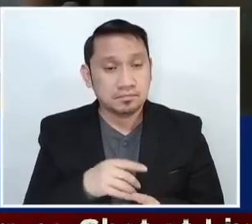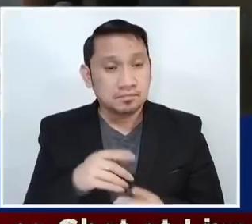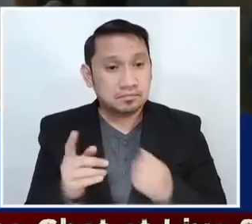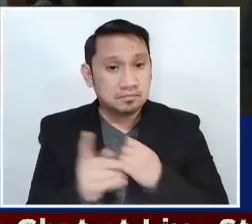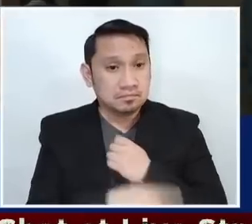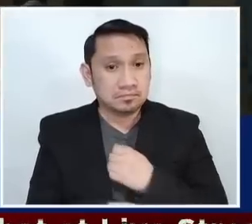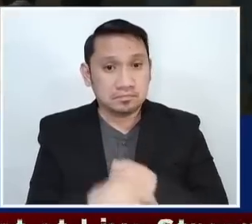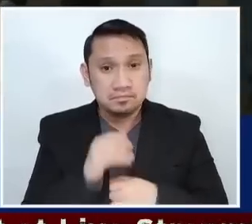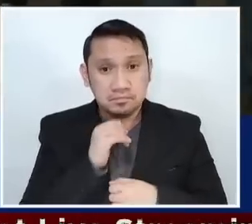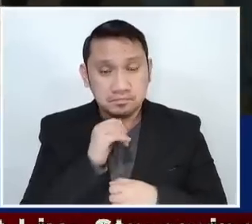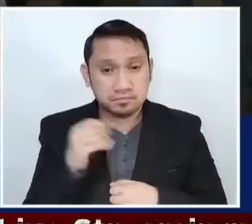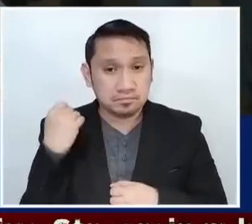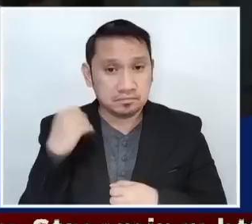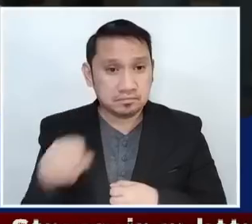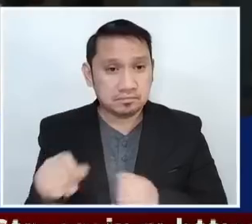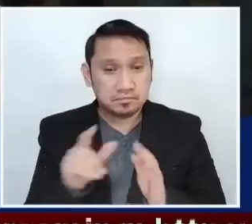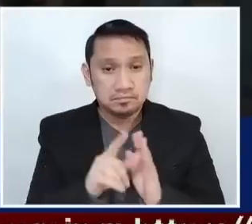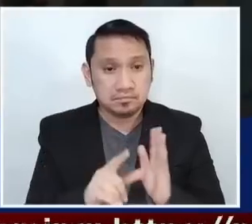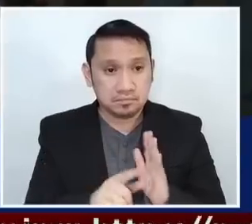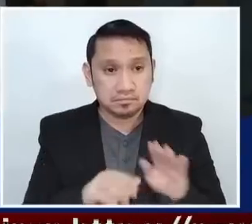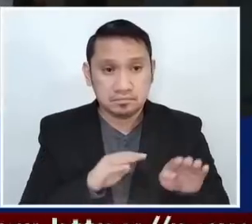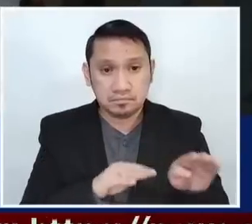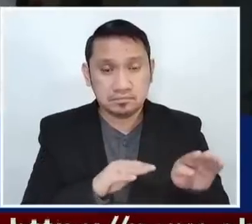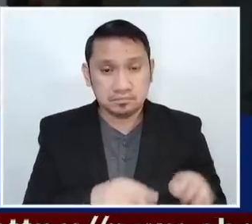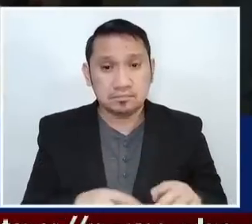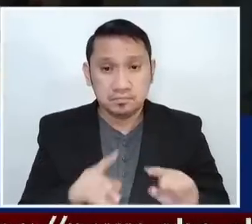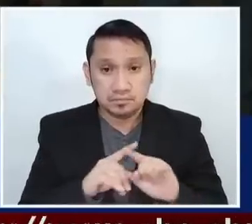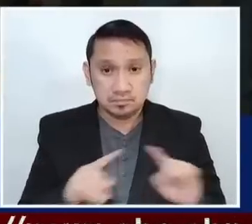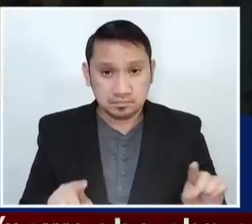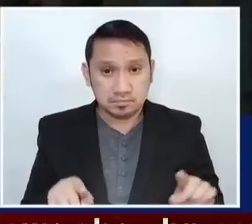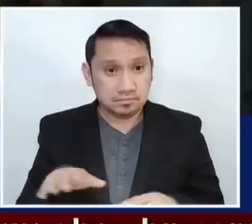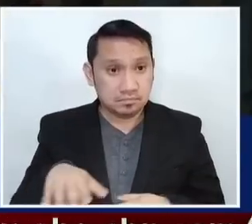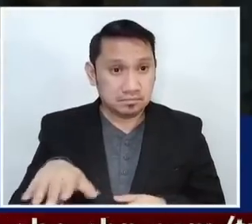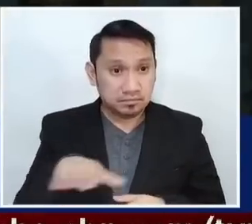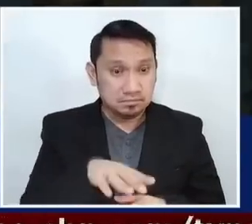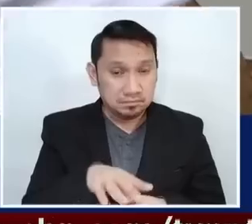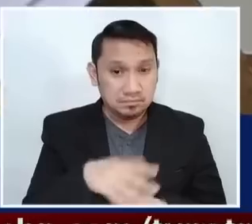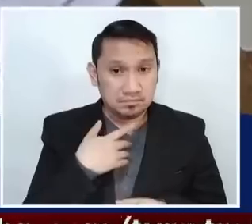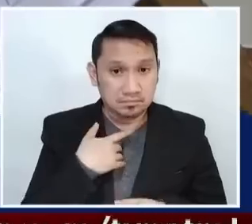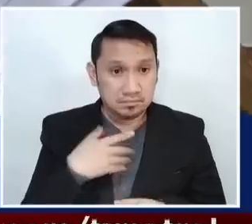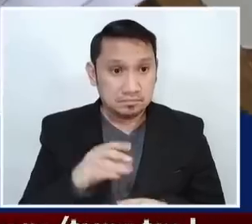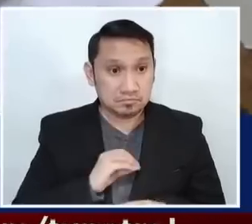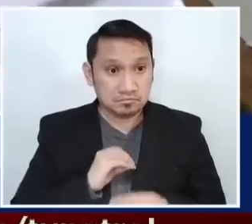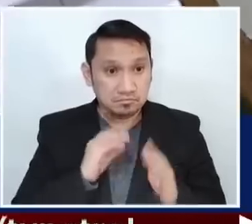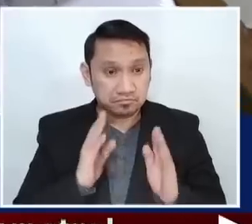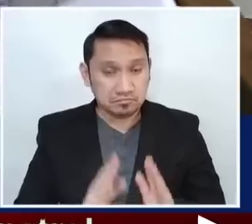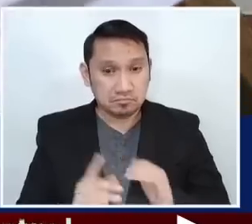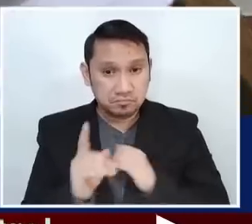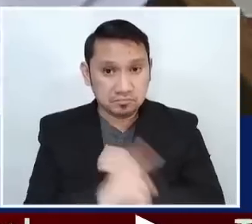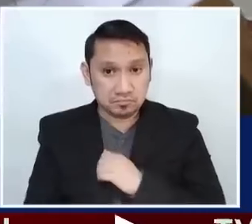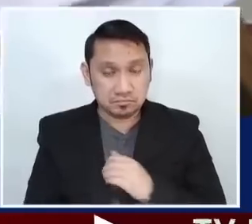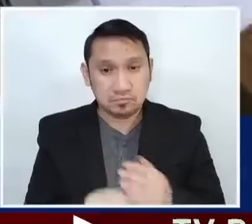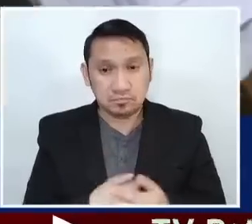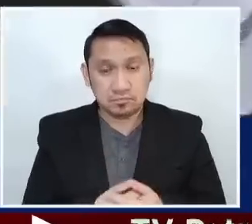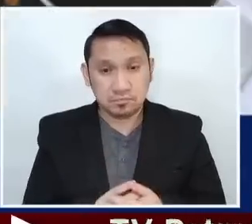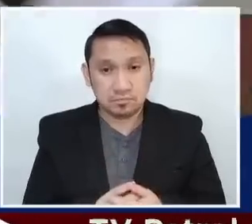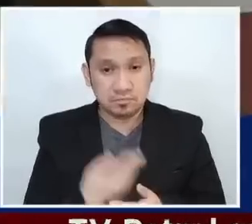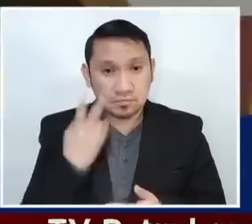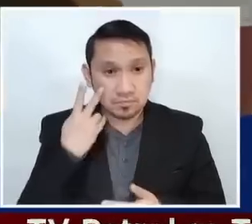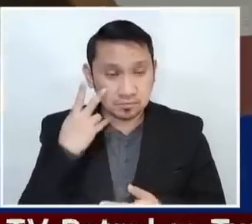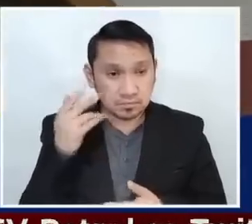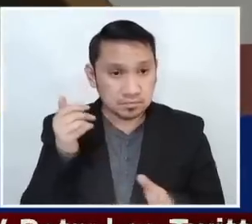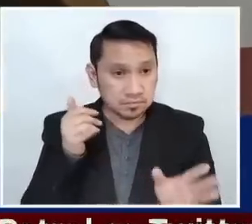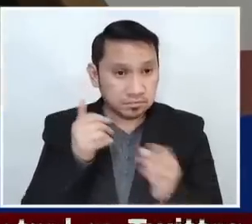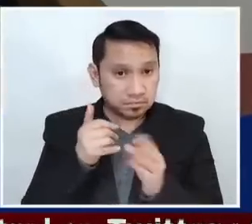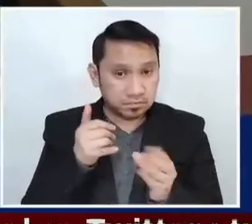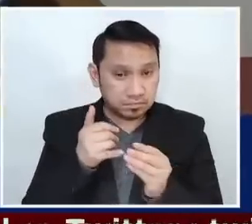sila ang lumabag sa batas trapiko. Pero silang mga operator ang napaparusahan. Nahuli sa pamamagitan ng mga CCTV o